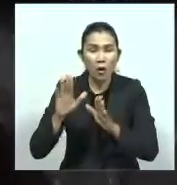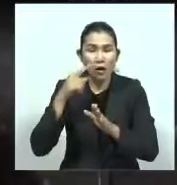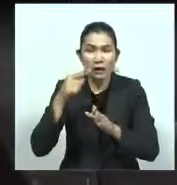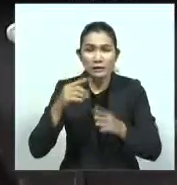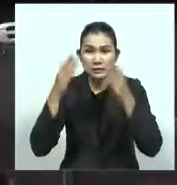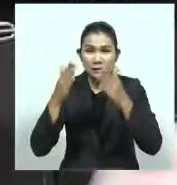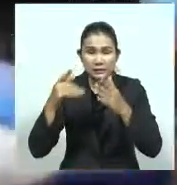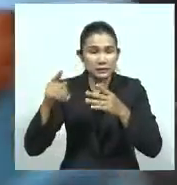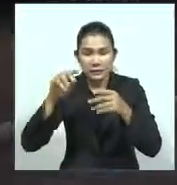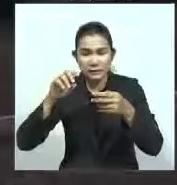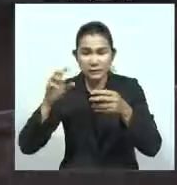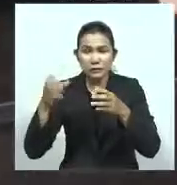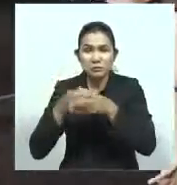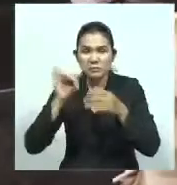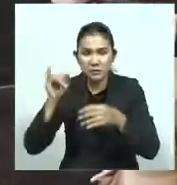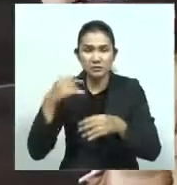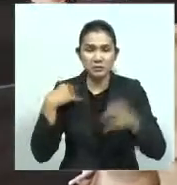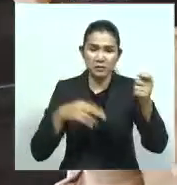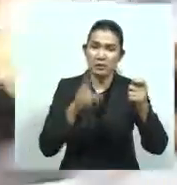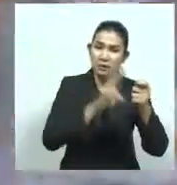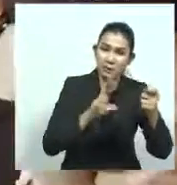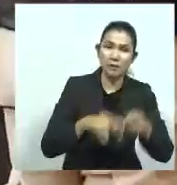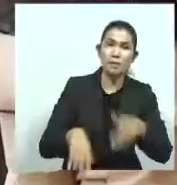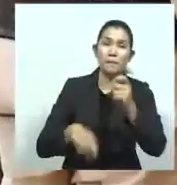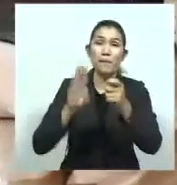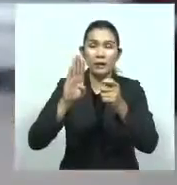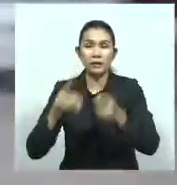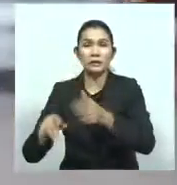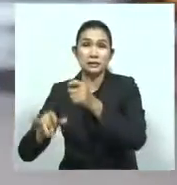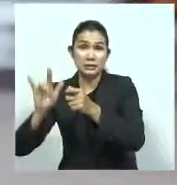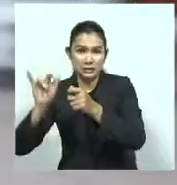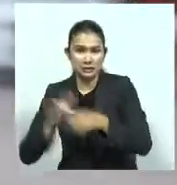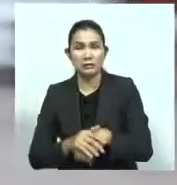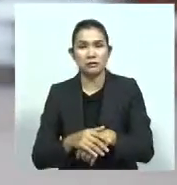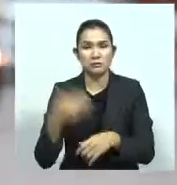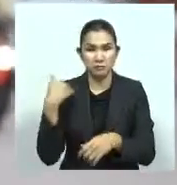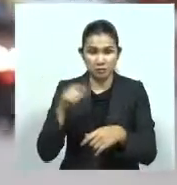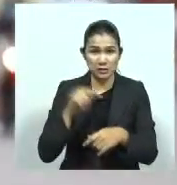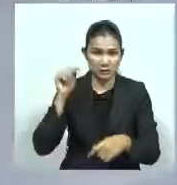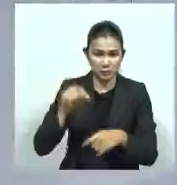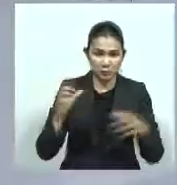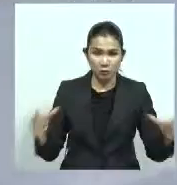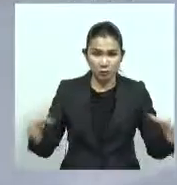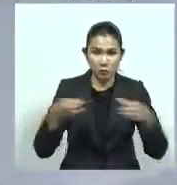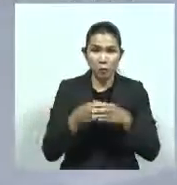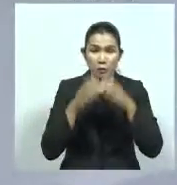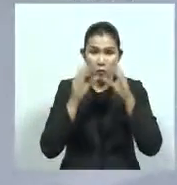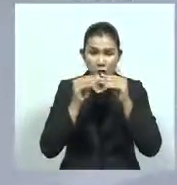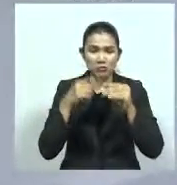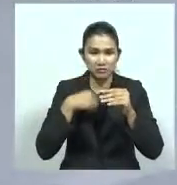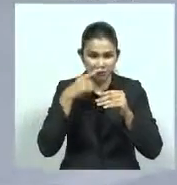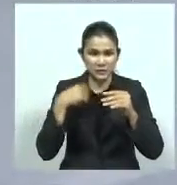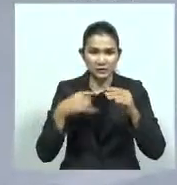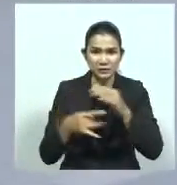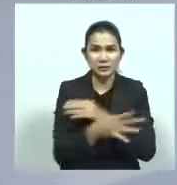อำเภอบันนังสตาแล้วก็อำเภอเมืองของจังหวัดยะลามีการรวมตัวพบปะประชุมสั่งการเพื่อเป็นการตอบโต้การปฏิบัติ